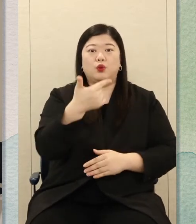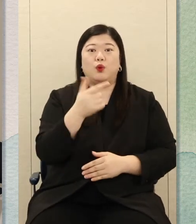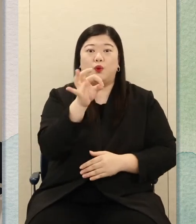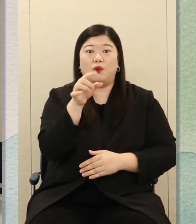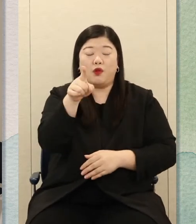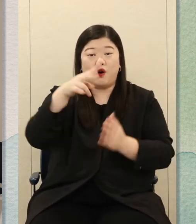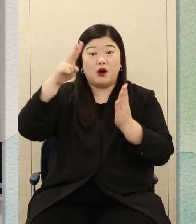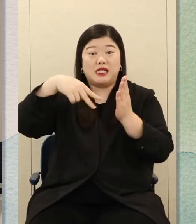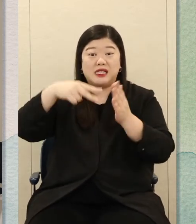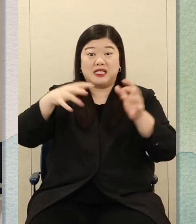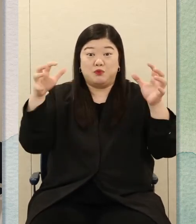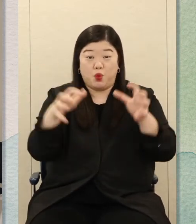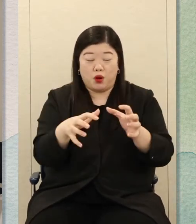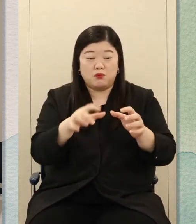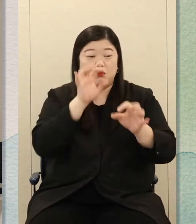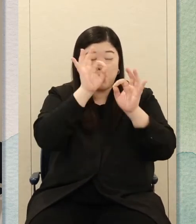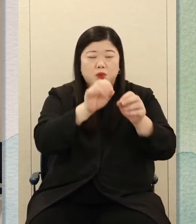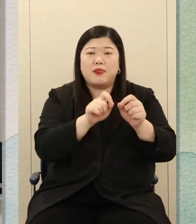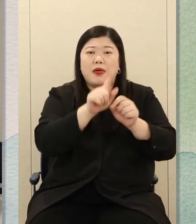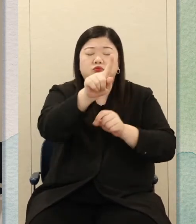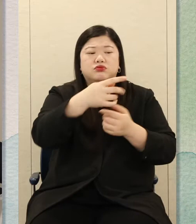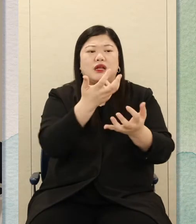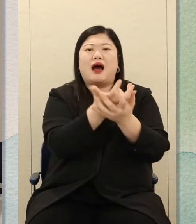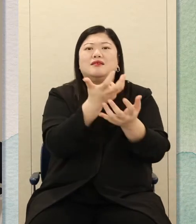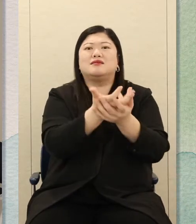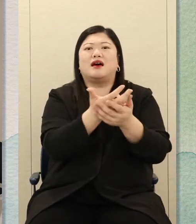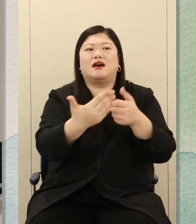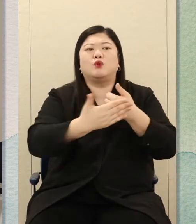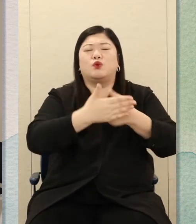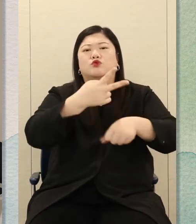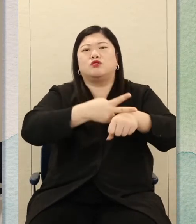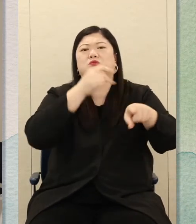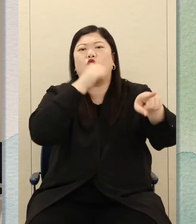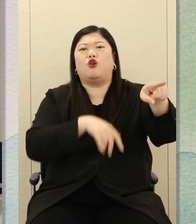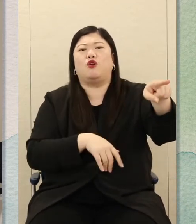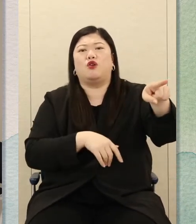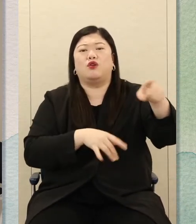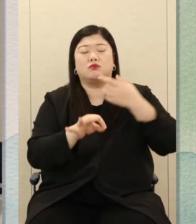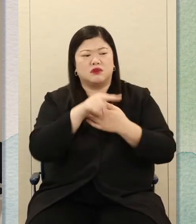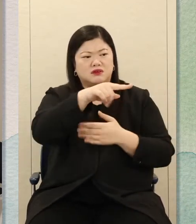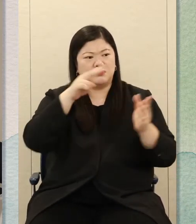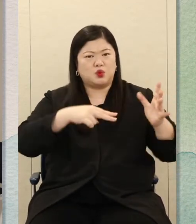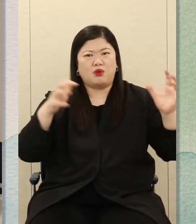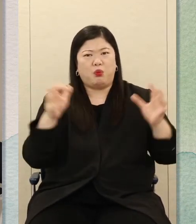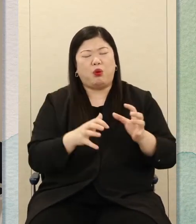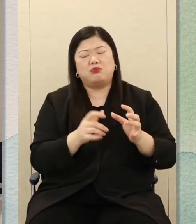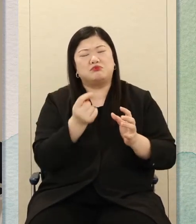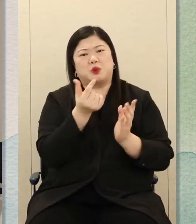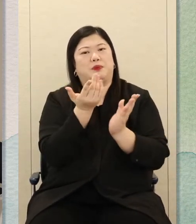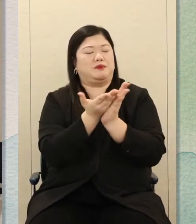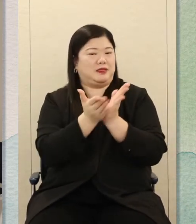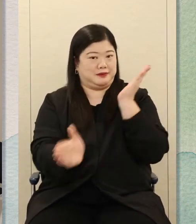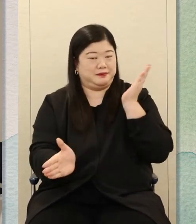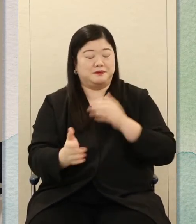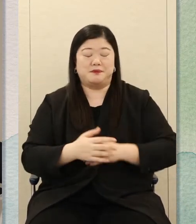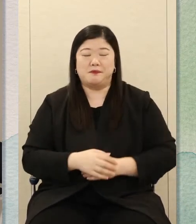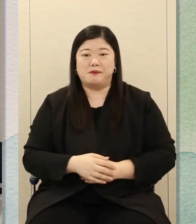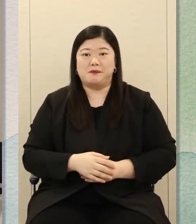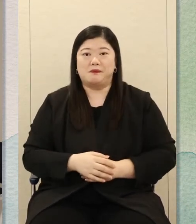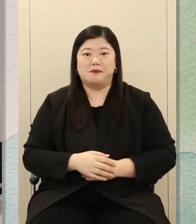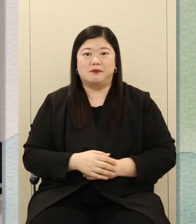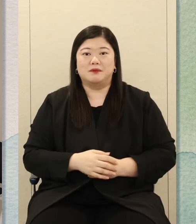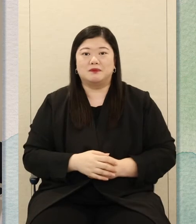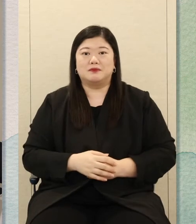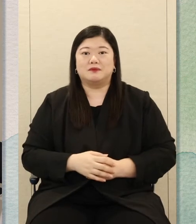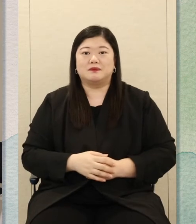것들입니다. 선생님이 계시잖아요. 한문 읽어야 되니까. 그러니까 선생님이 있는 그런 독서 모임은 좀 곤란하다.